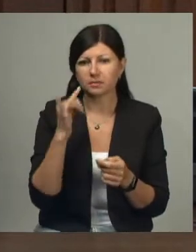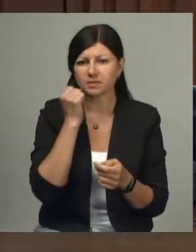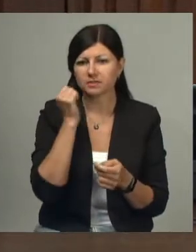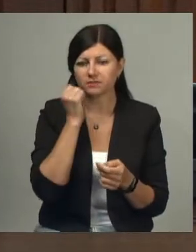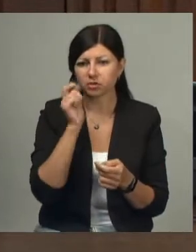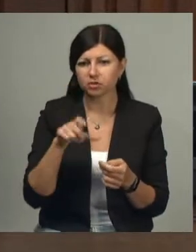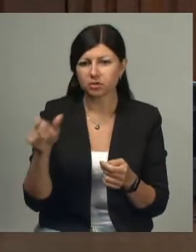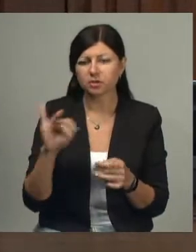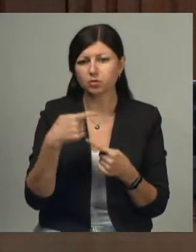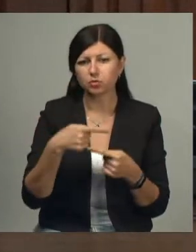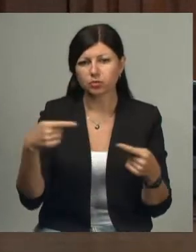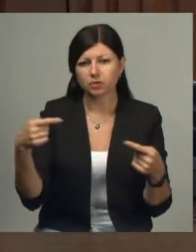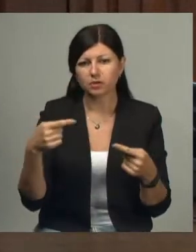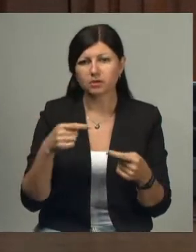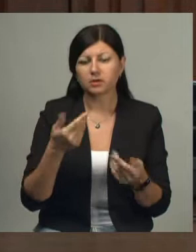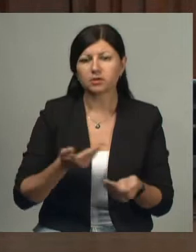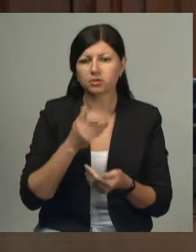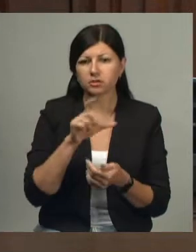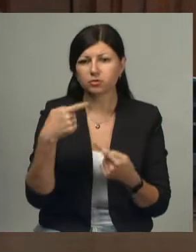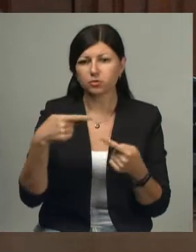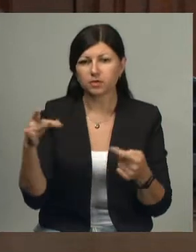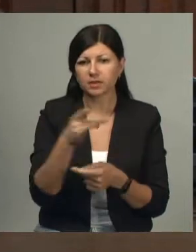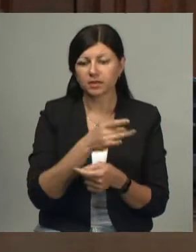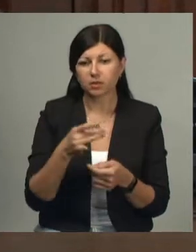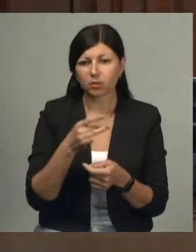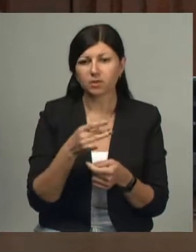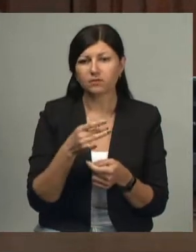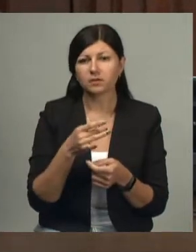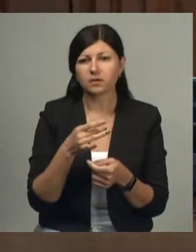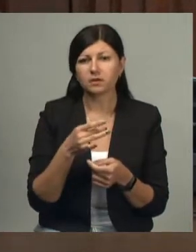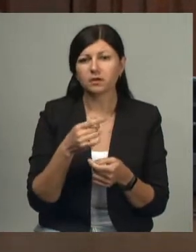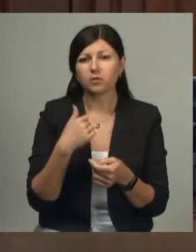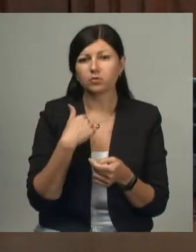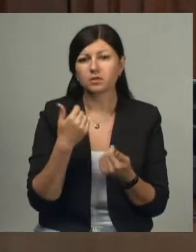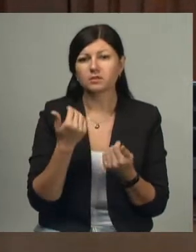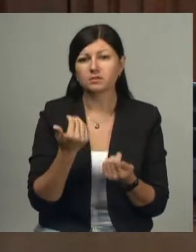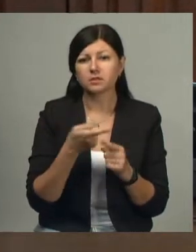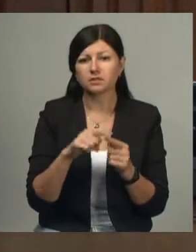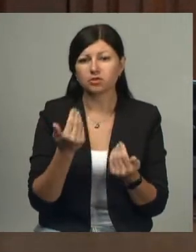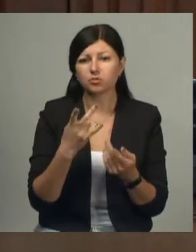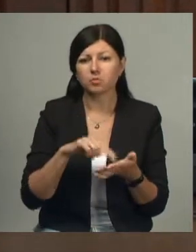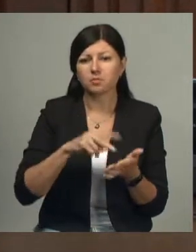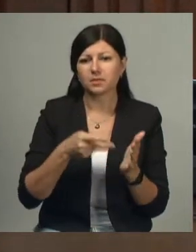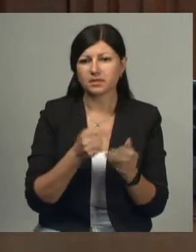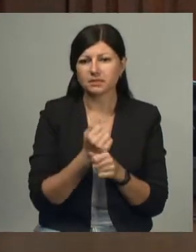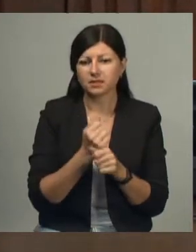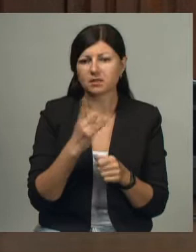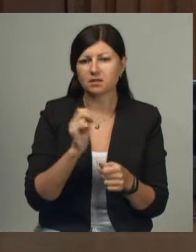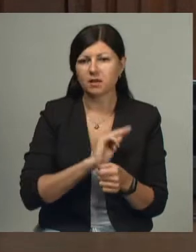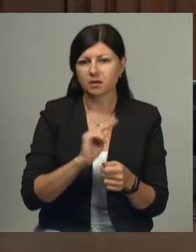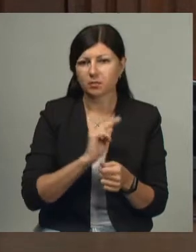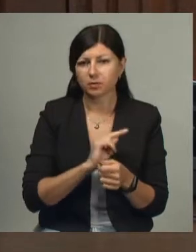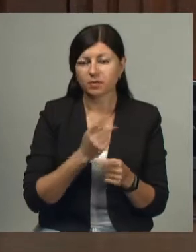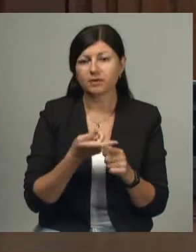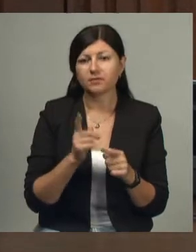и других жителей, жителей других регионов. Нам надо сейчас только переложить это в план работы. То